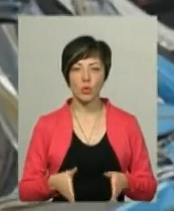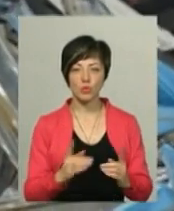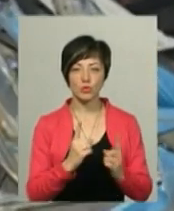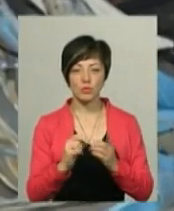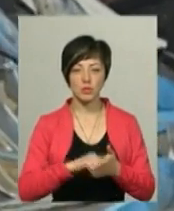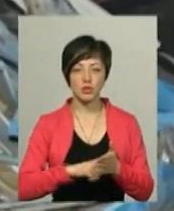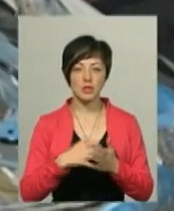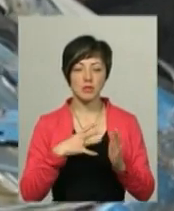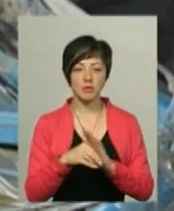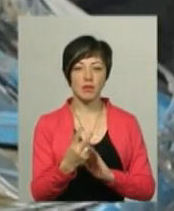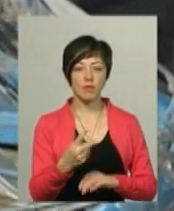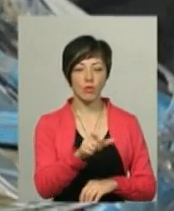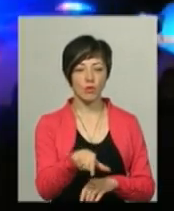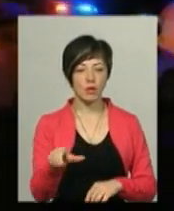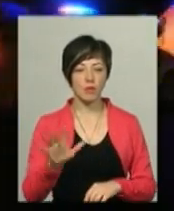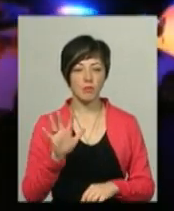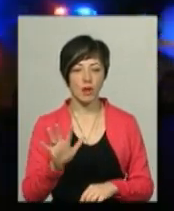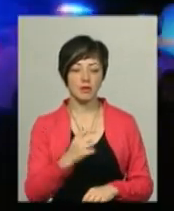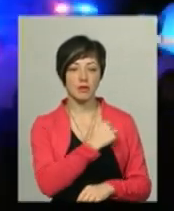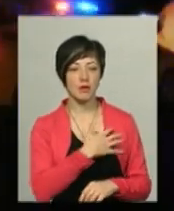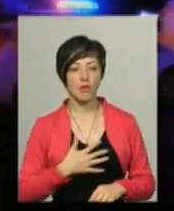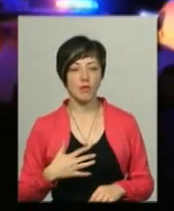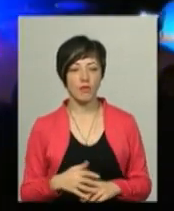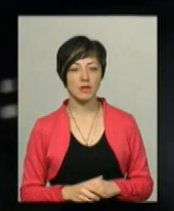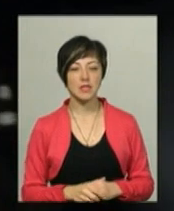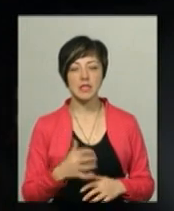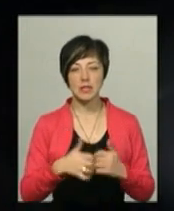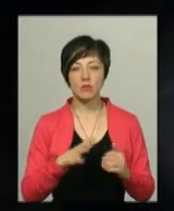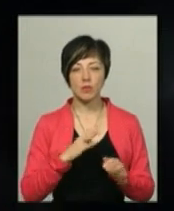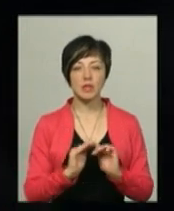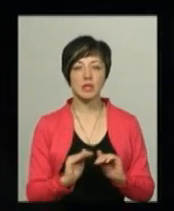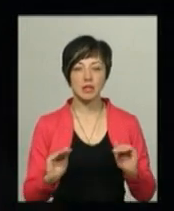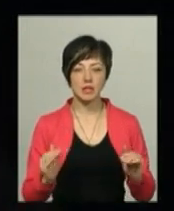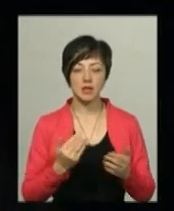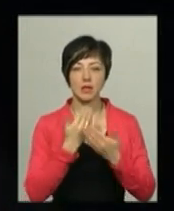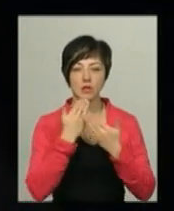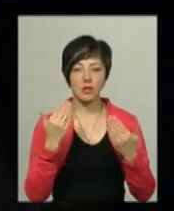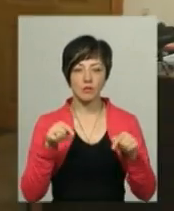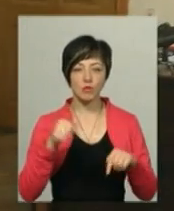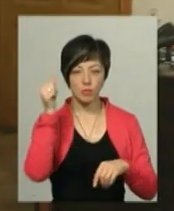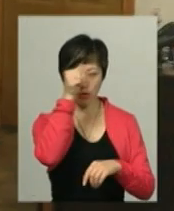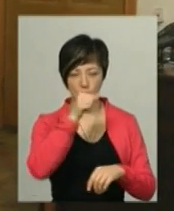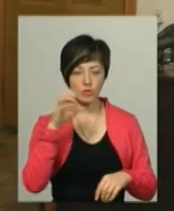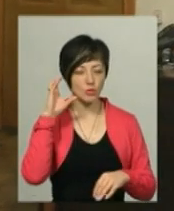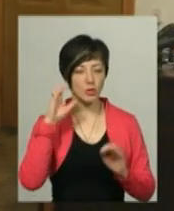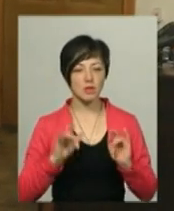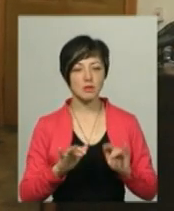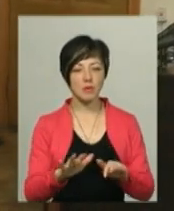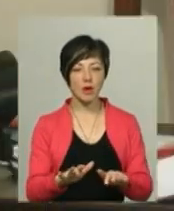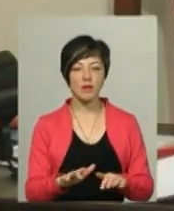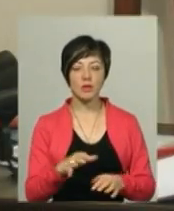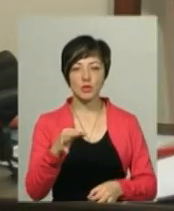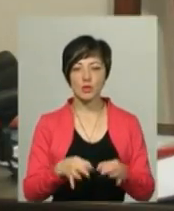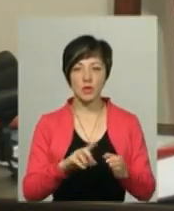що спричинило загибель двох людей. П'ятеро пасажирів тоді травмувалось. Серед них були і діти. На останньому у цьому році слухані справи Романа Миколаєва